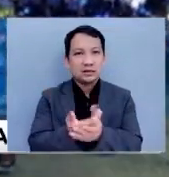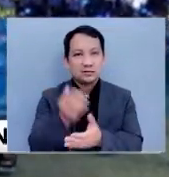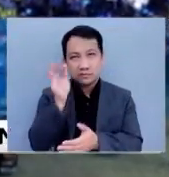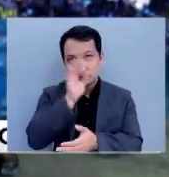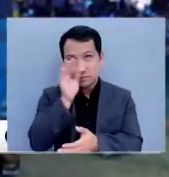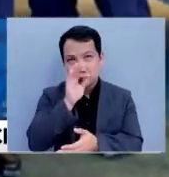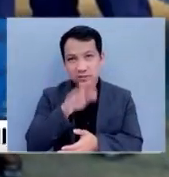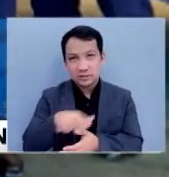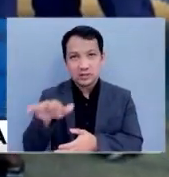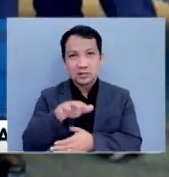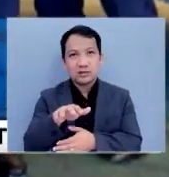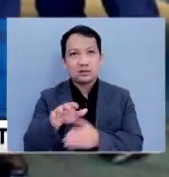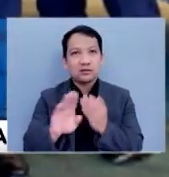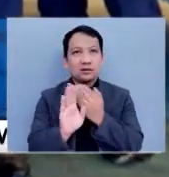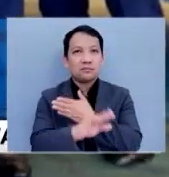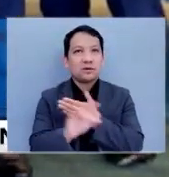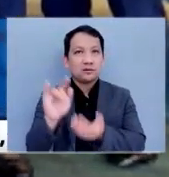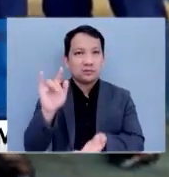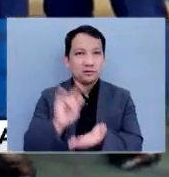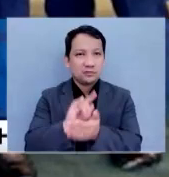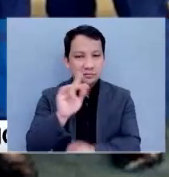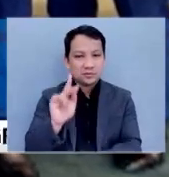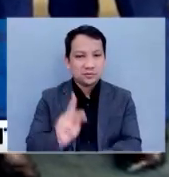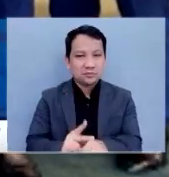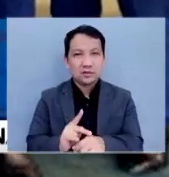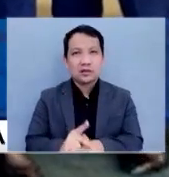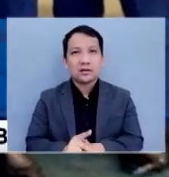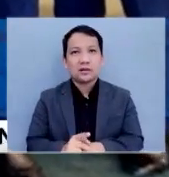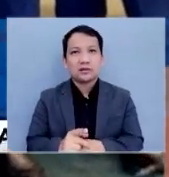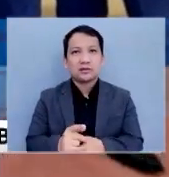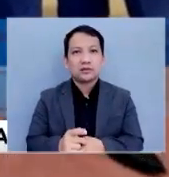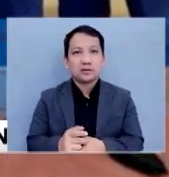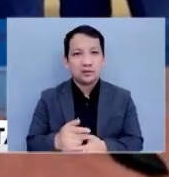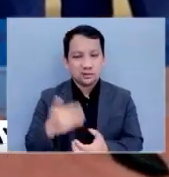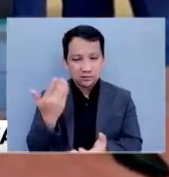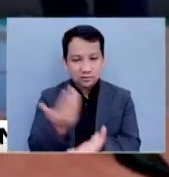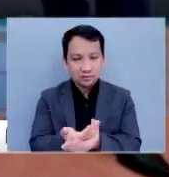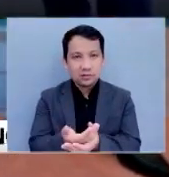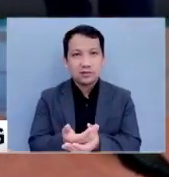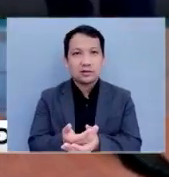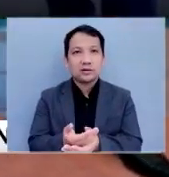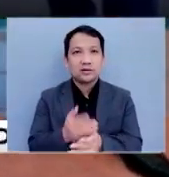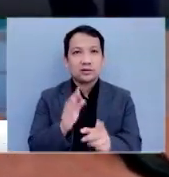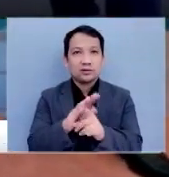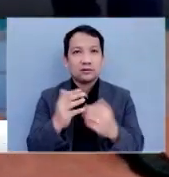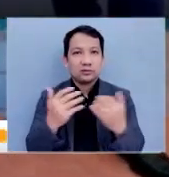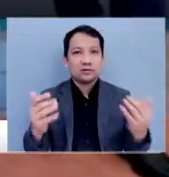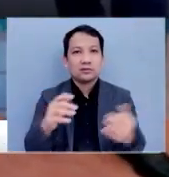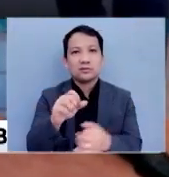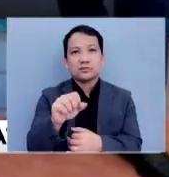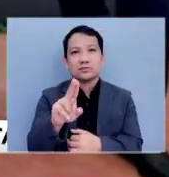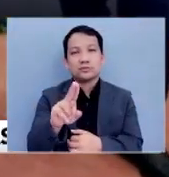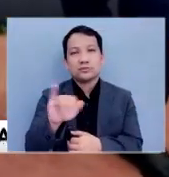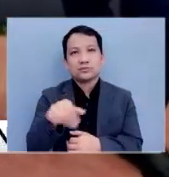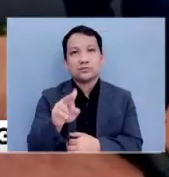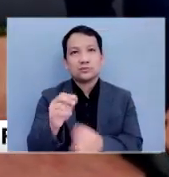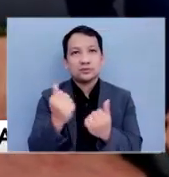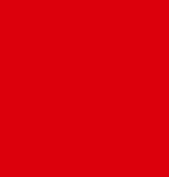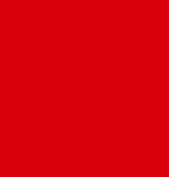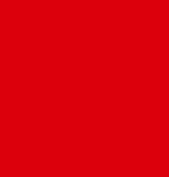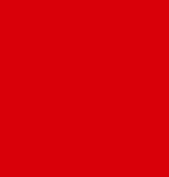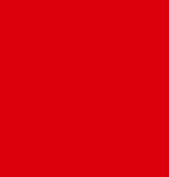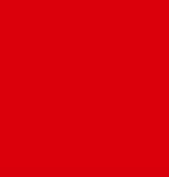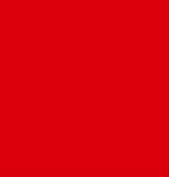ELFs kaya bumalik ulit sila sa Pinas. Gaganapin ang exclusive fan party ng Suju sa Araneta Coliseum mamayang